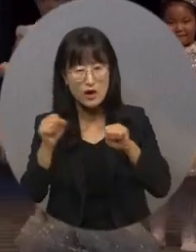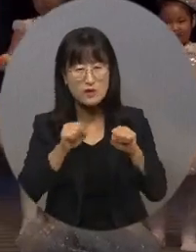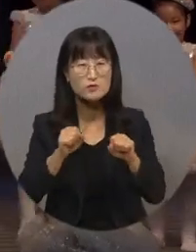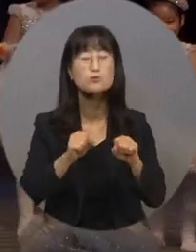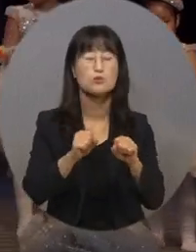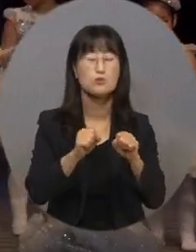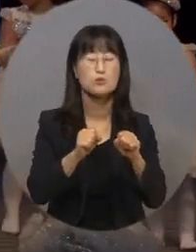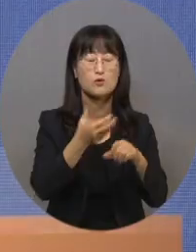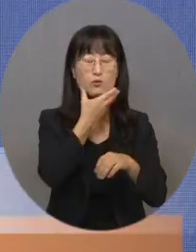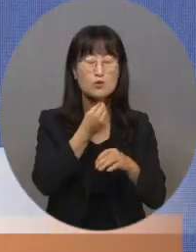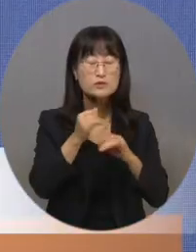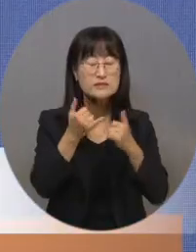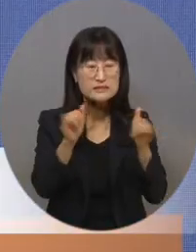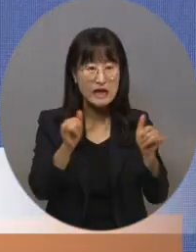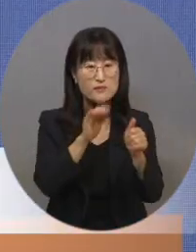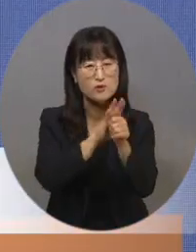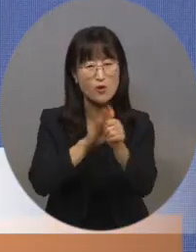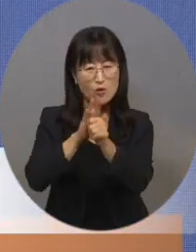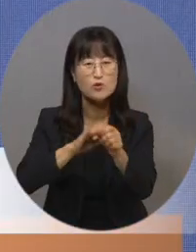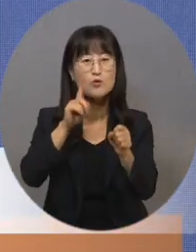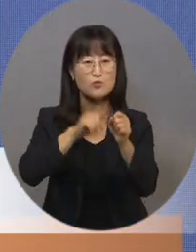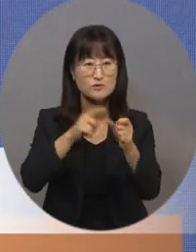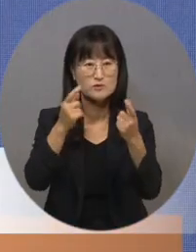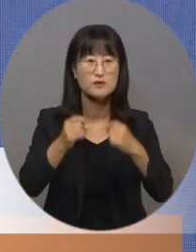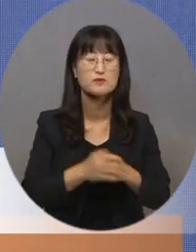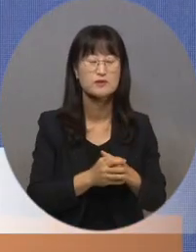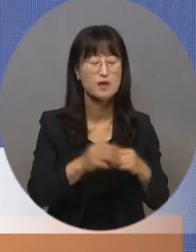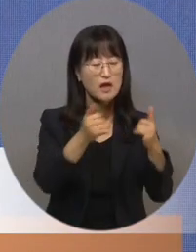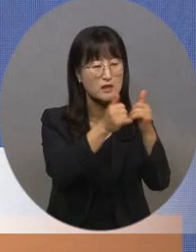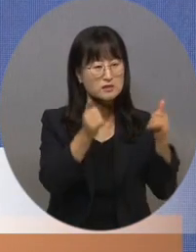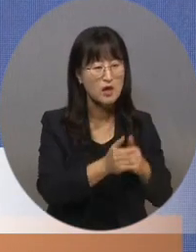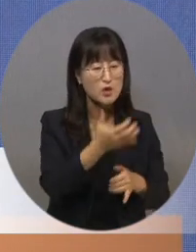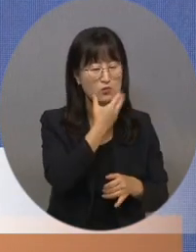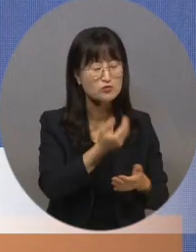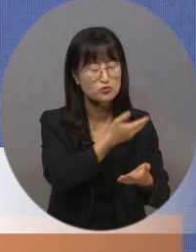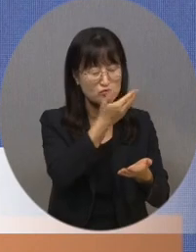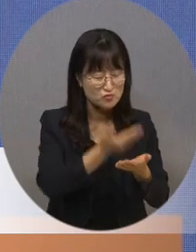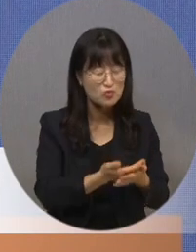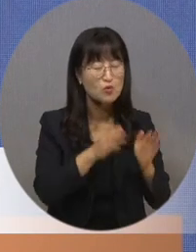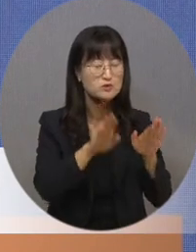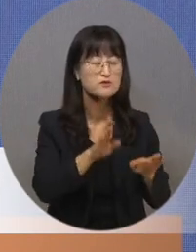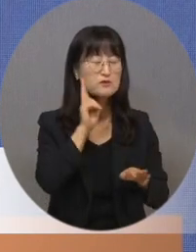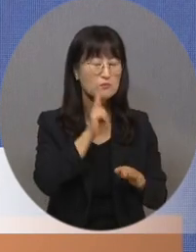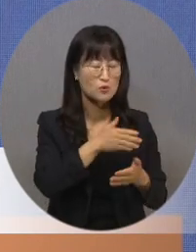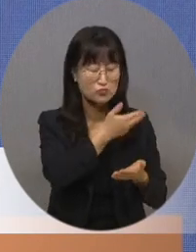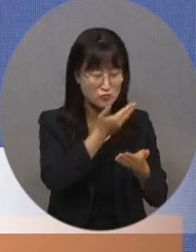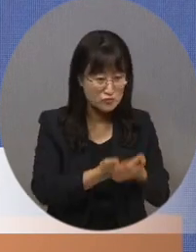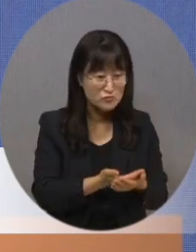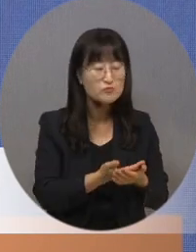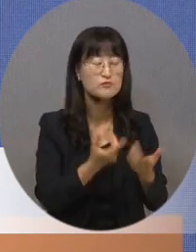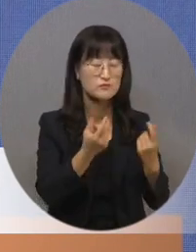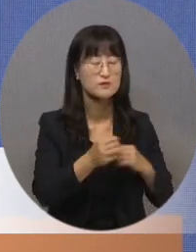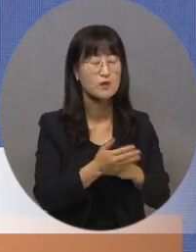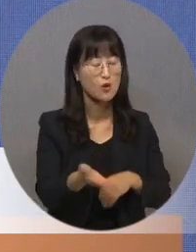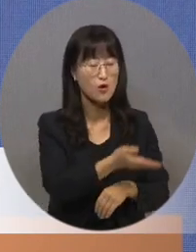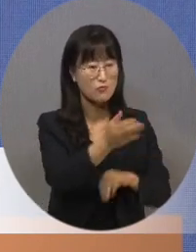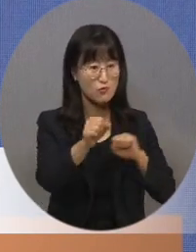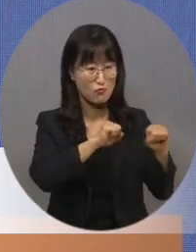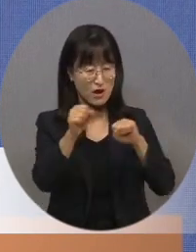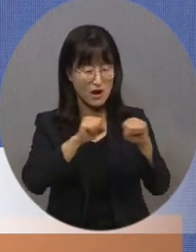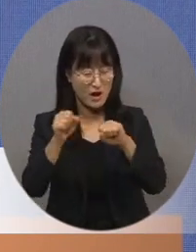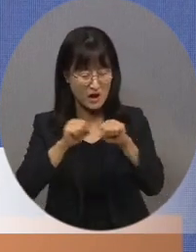격려하기 위한 자리입니다. 사회복지의 중요성이 그 어느 때보다 아마 강조되는 것 같고 여러분들의 활발한 활동을